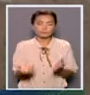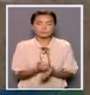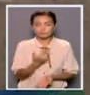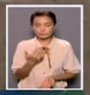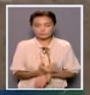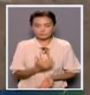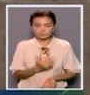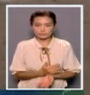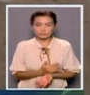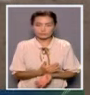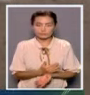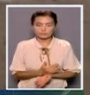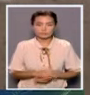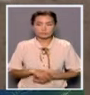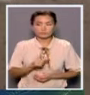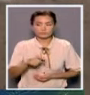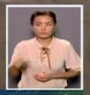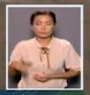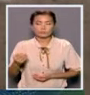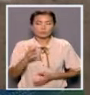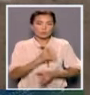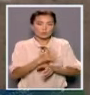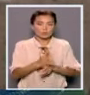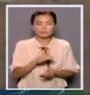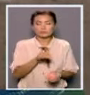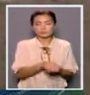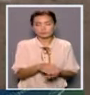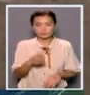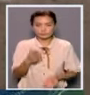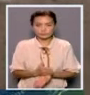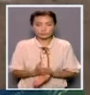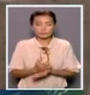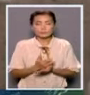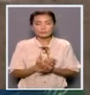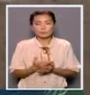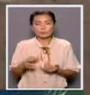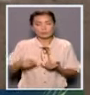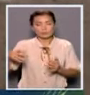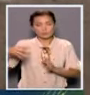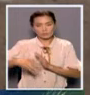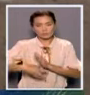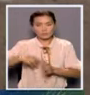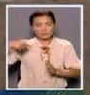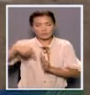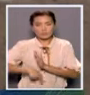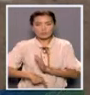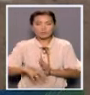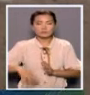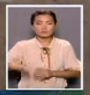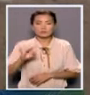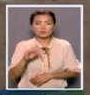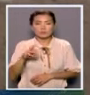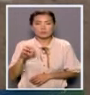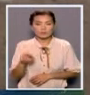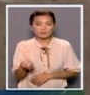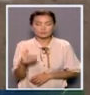Одан адам және сүйегі жерленген. Ал төменгі қабатына Сармат обасының қабірінің алғашқы